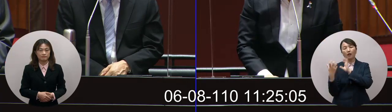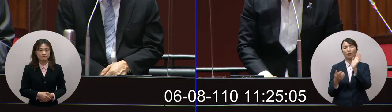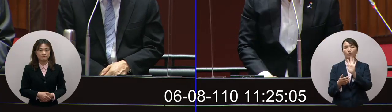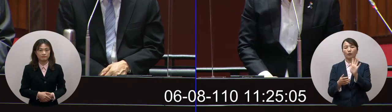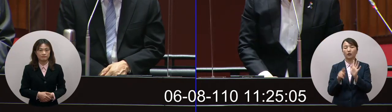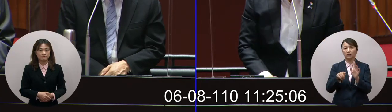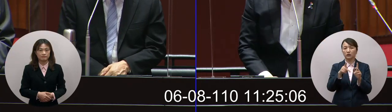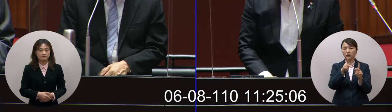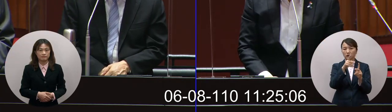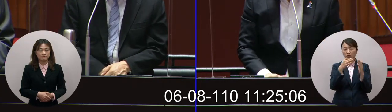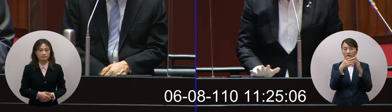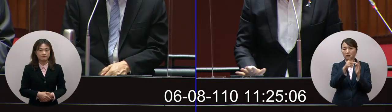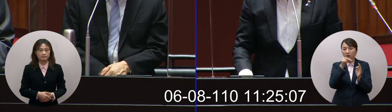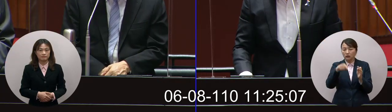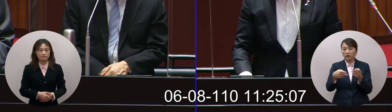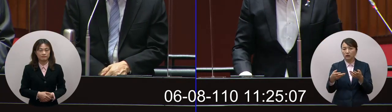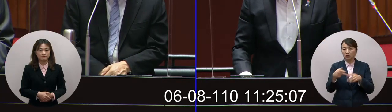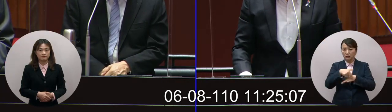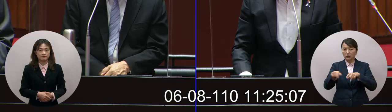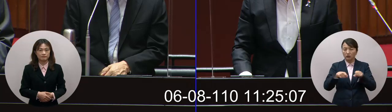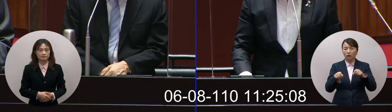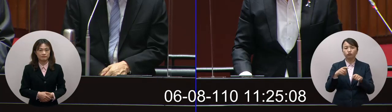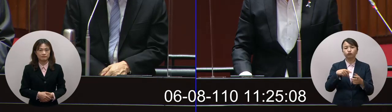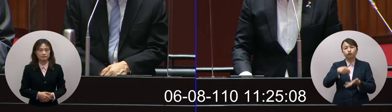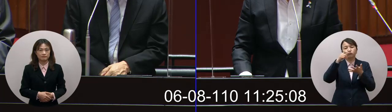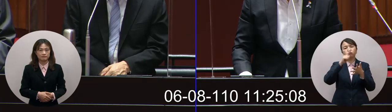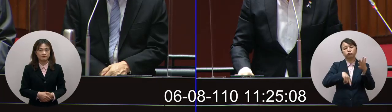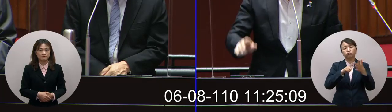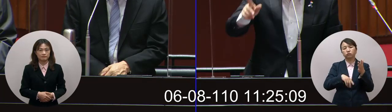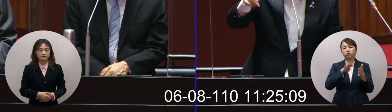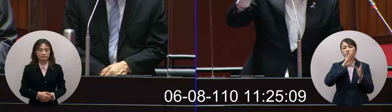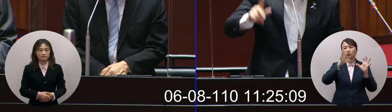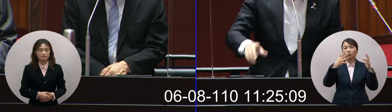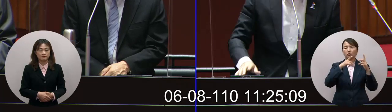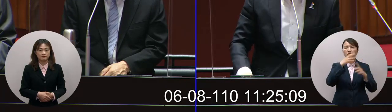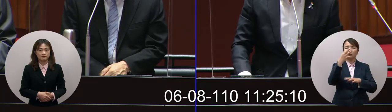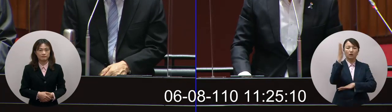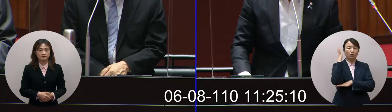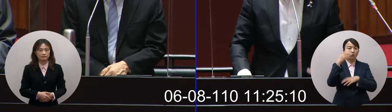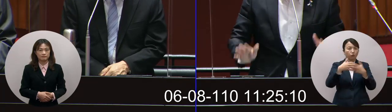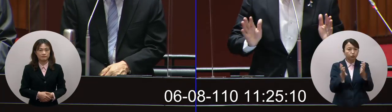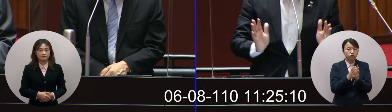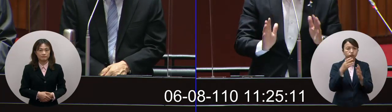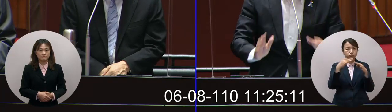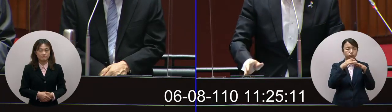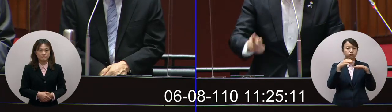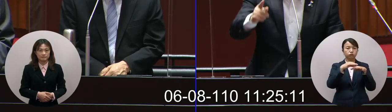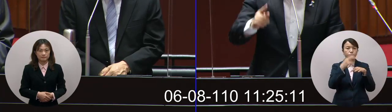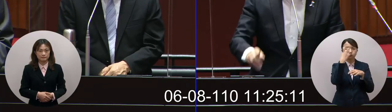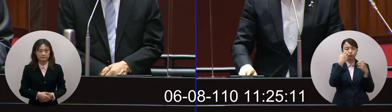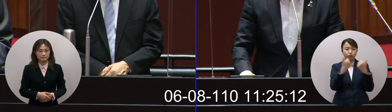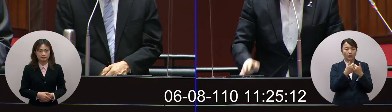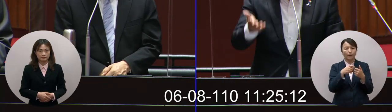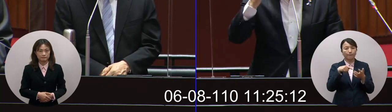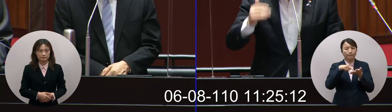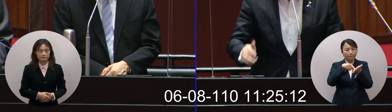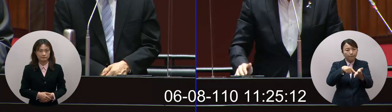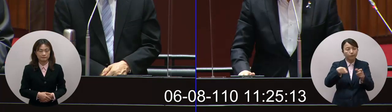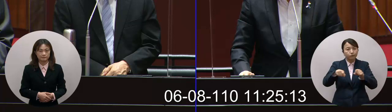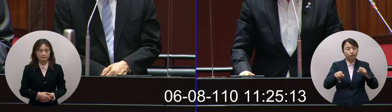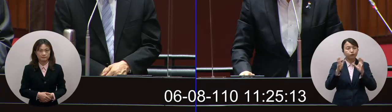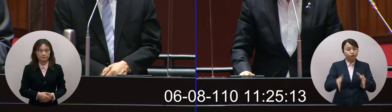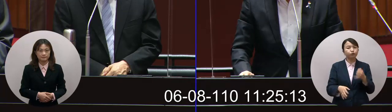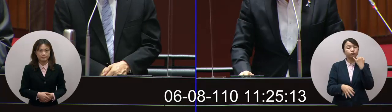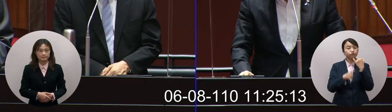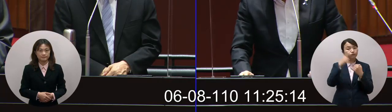这款的贷款哈，一定。其实讲起真简单啦，你找一个公用事业，找财政部，找金管会来杀一个，安尼就好啊。院